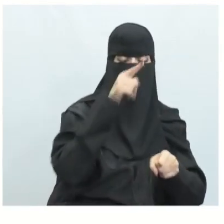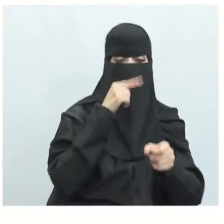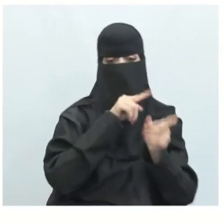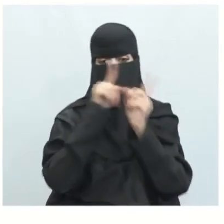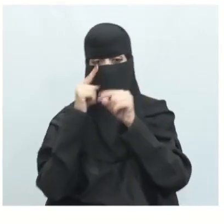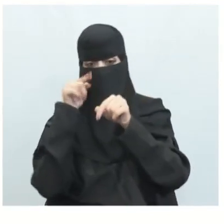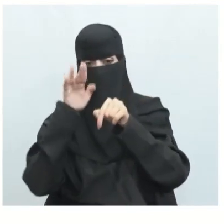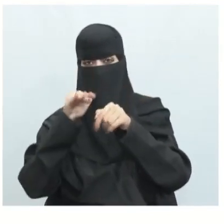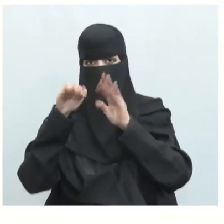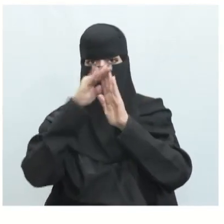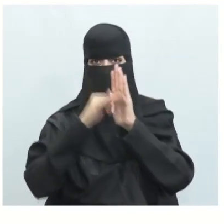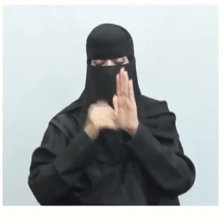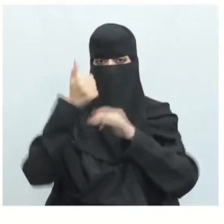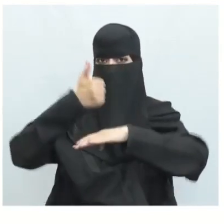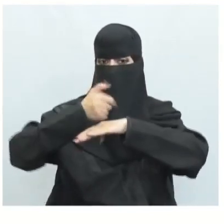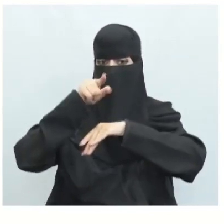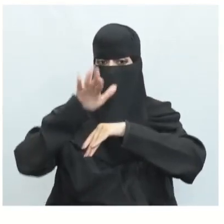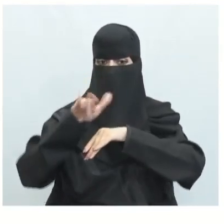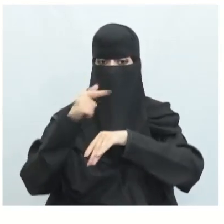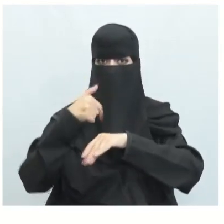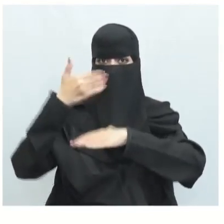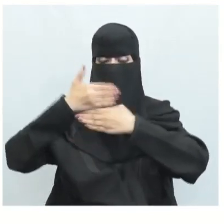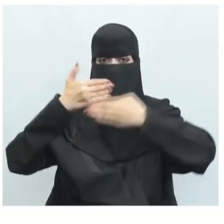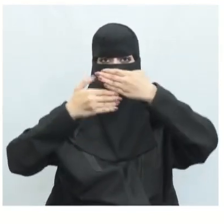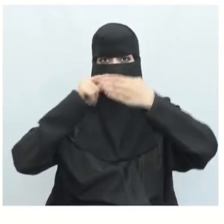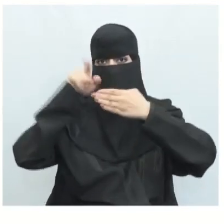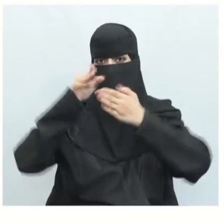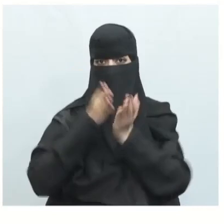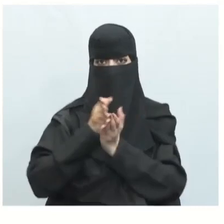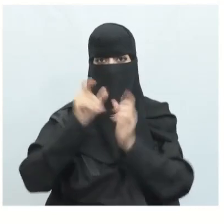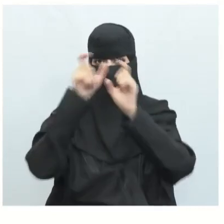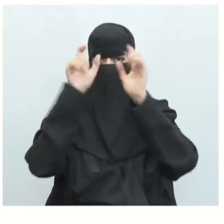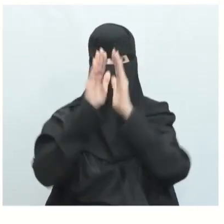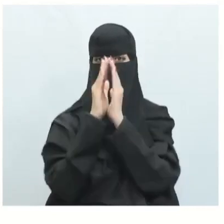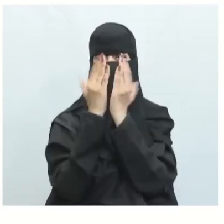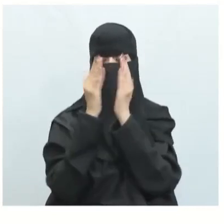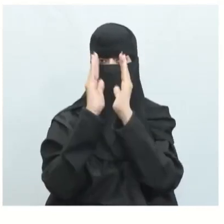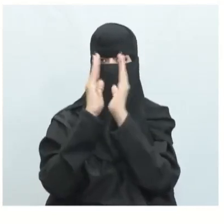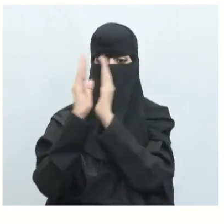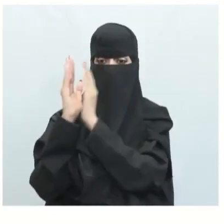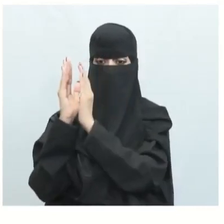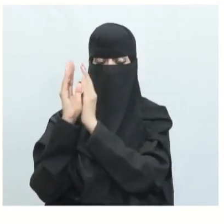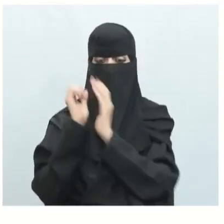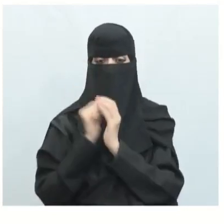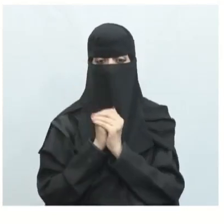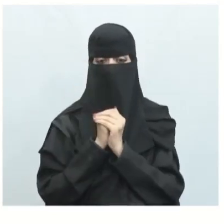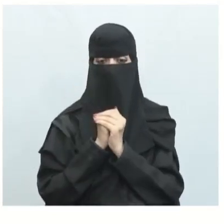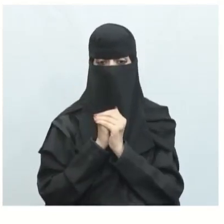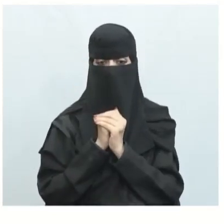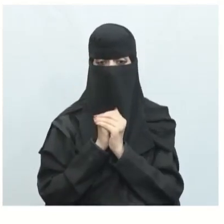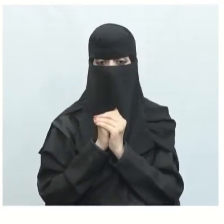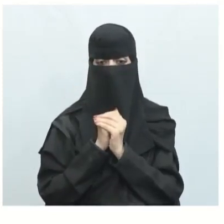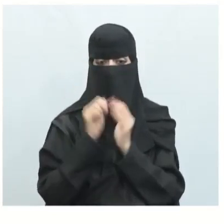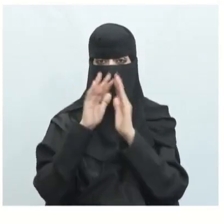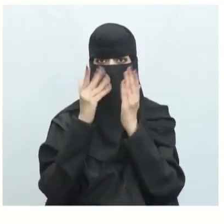نلاحظ هنا في البرنامج الرئيسي هنا انشائه عن طريق القاموس انشاء الجراف عن طريق